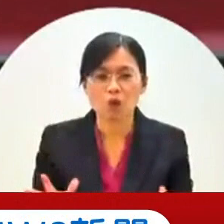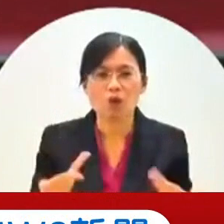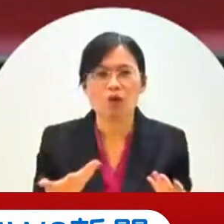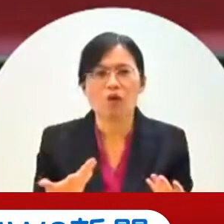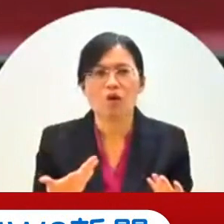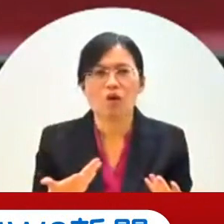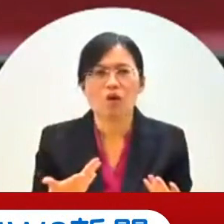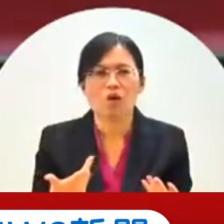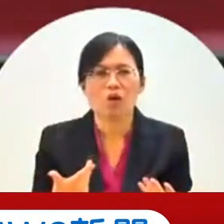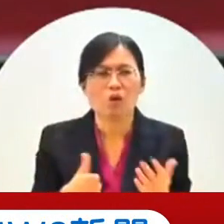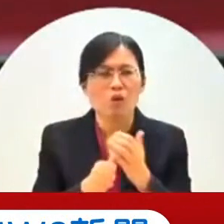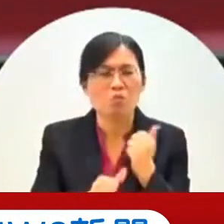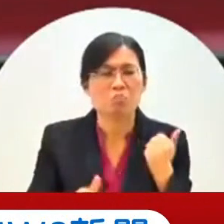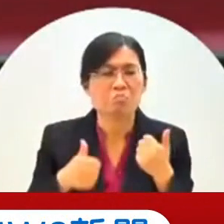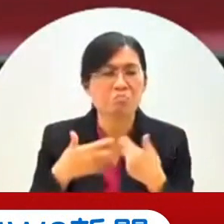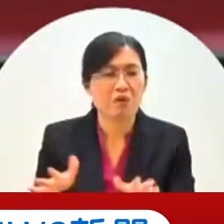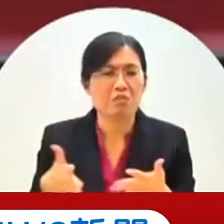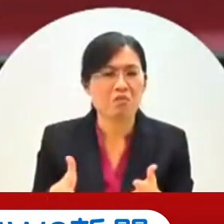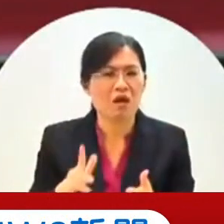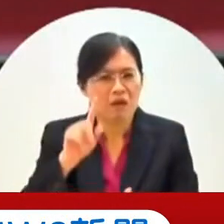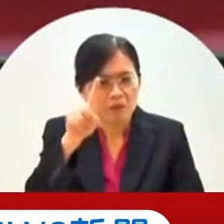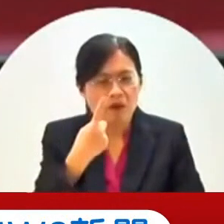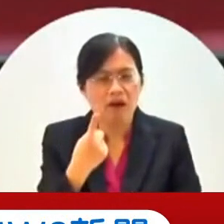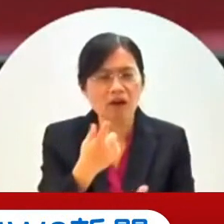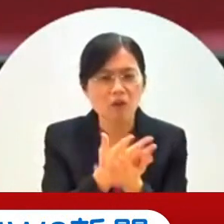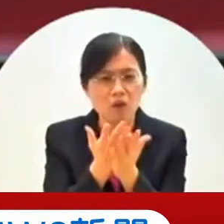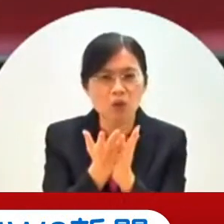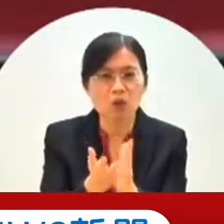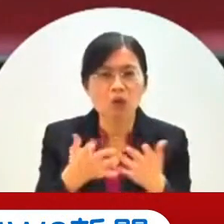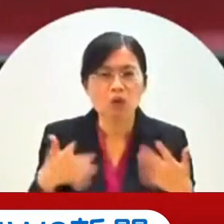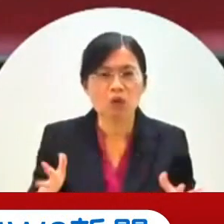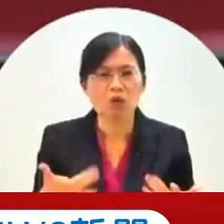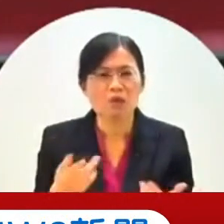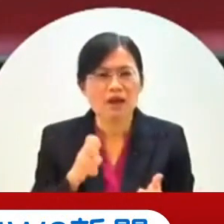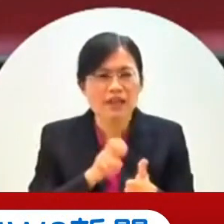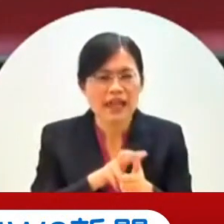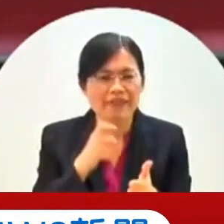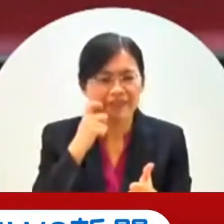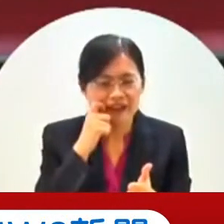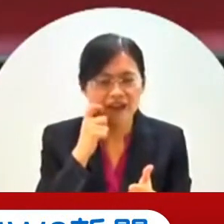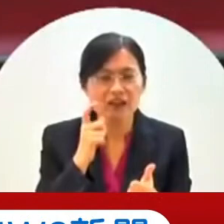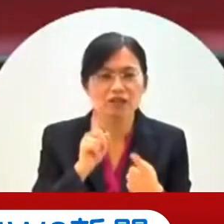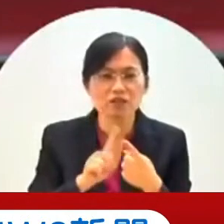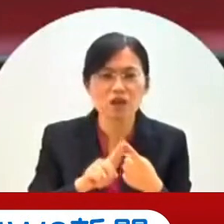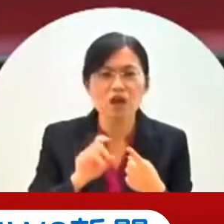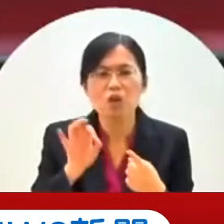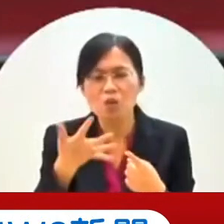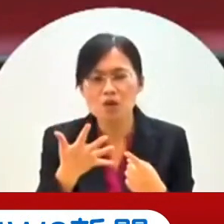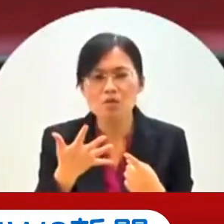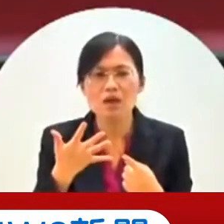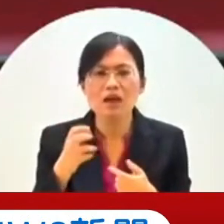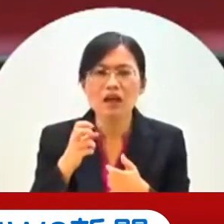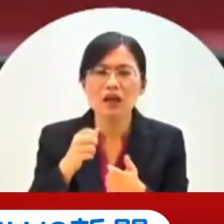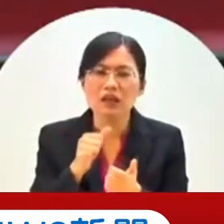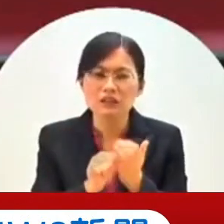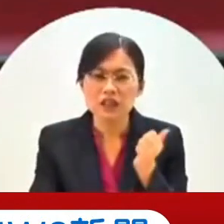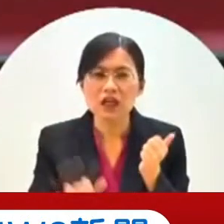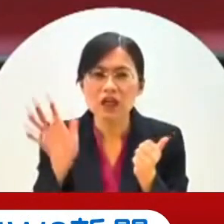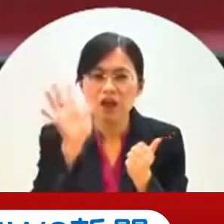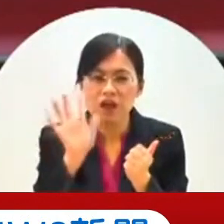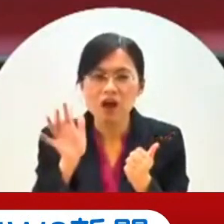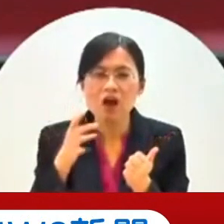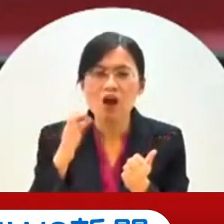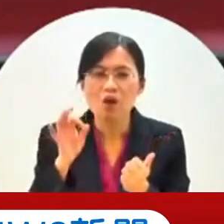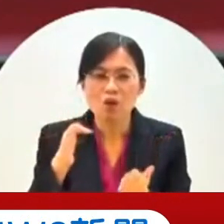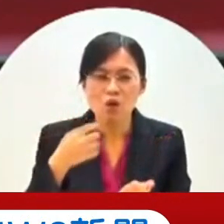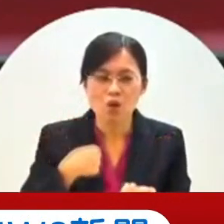有就这理由啊，哦，不是我们想说啊，就生饲不起呢，啊，各位安怎为什么不爱生？哦啊，为什么咱开啊侪钱，